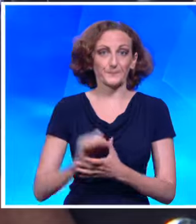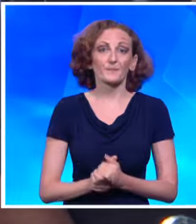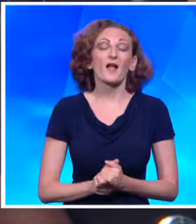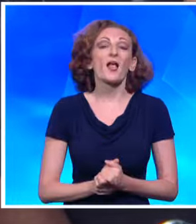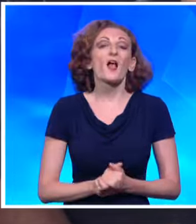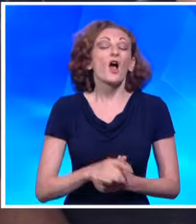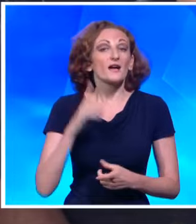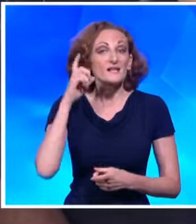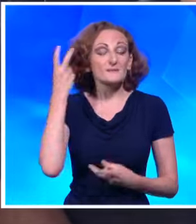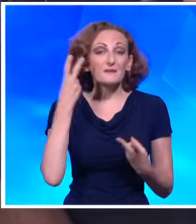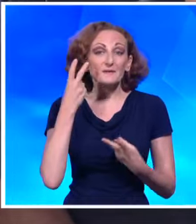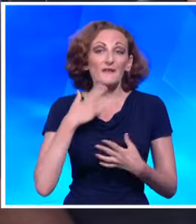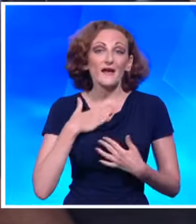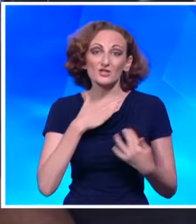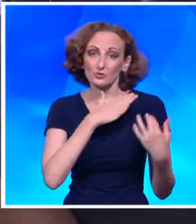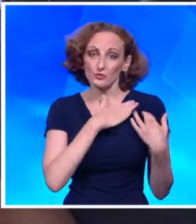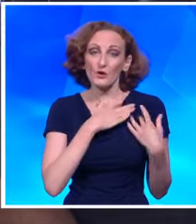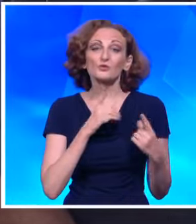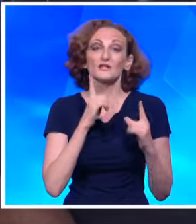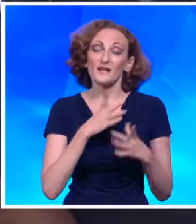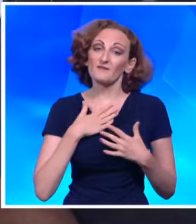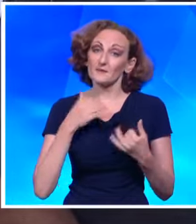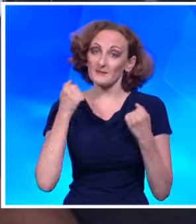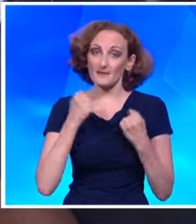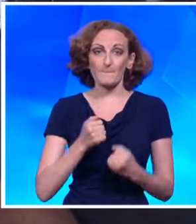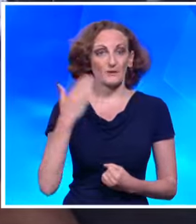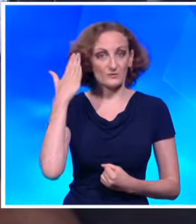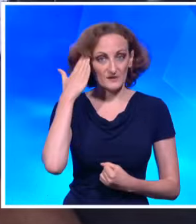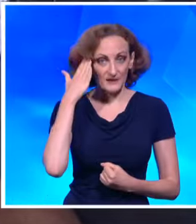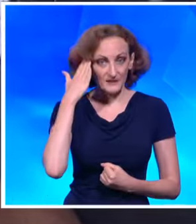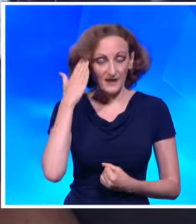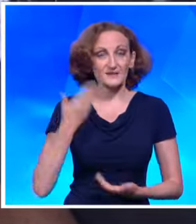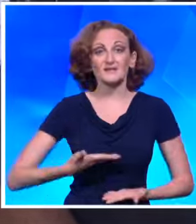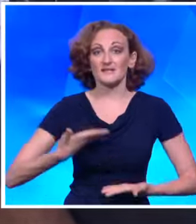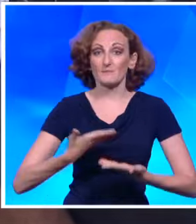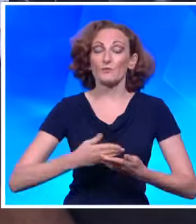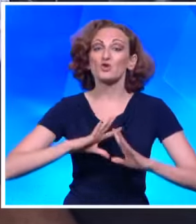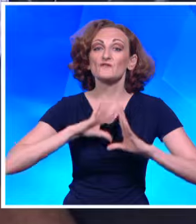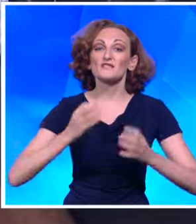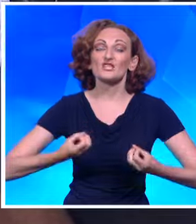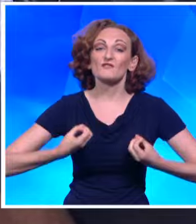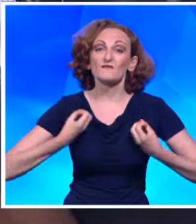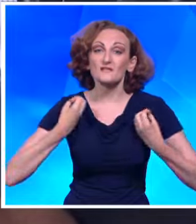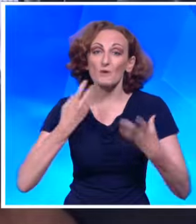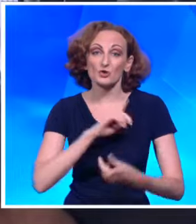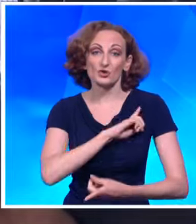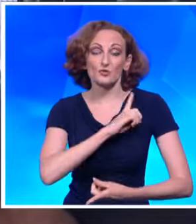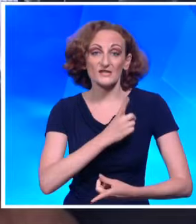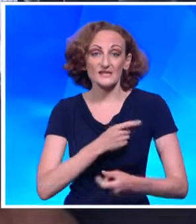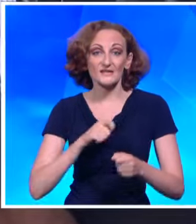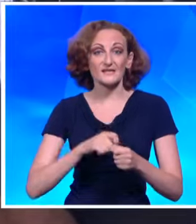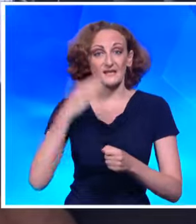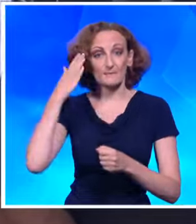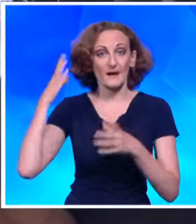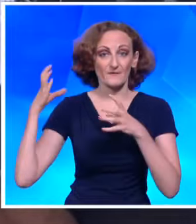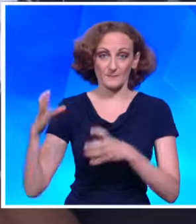осъзнаваме нашите отговорности и трябва да има стабилност в страната, да се положат всички възможни усилия за съставяне на